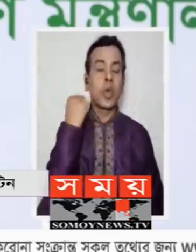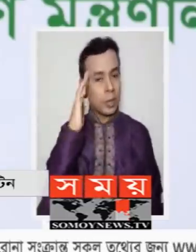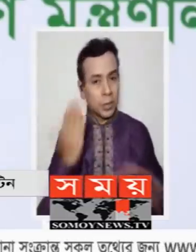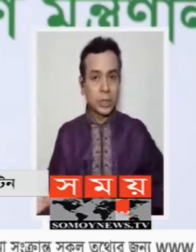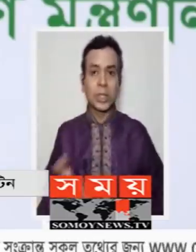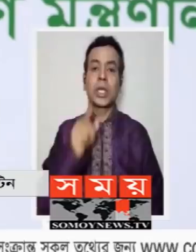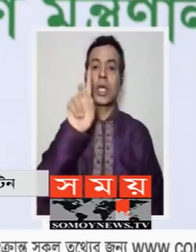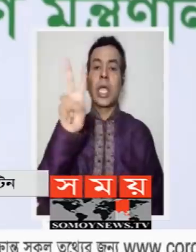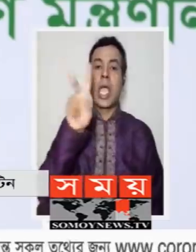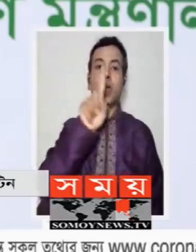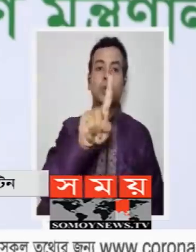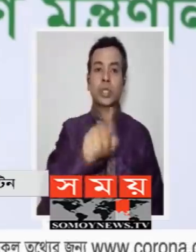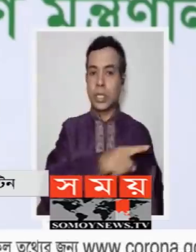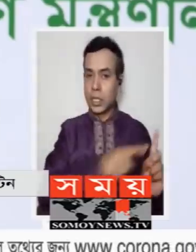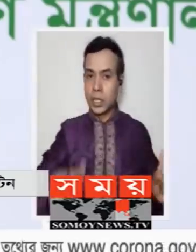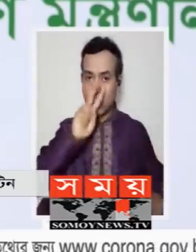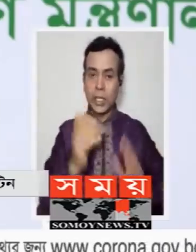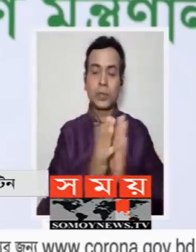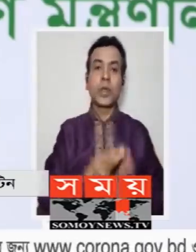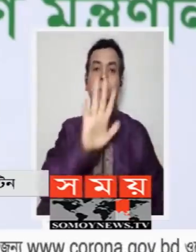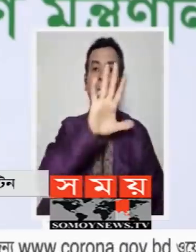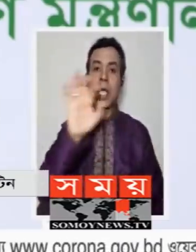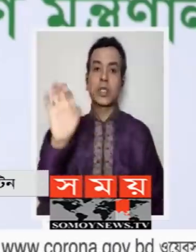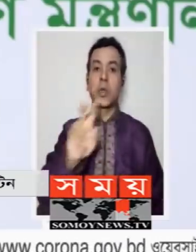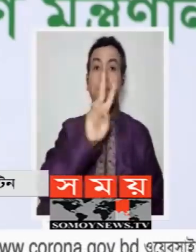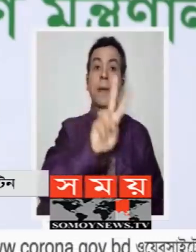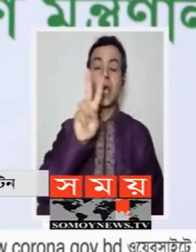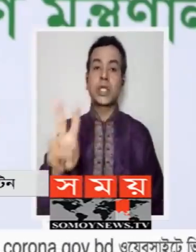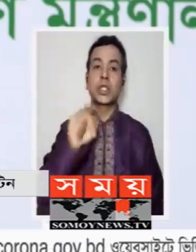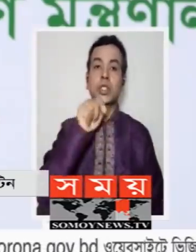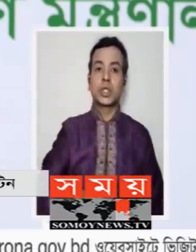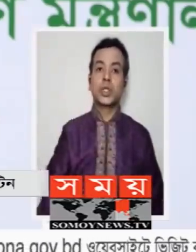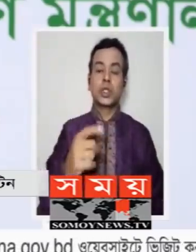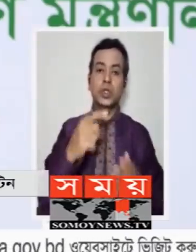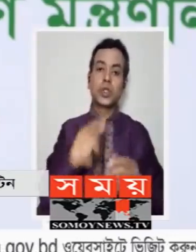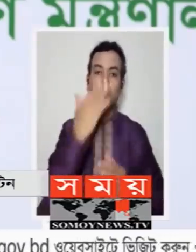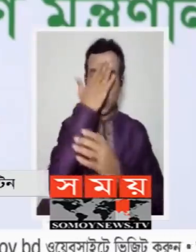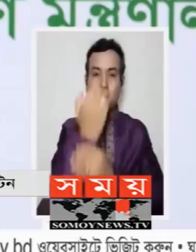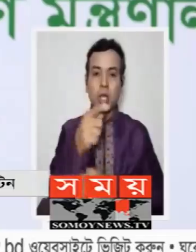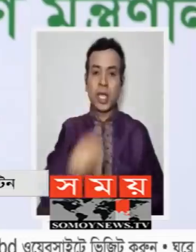এ পর্যন্ত ছাড় পেয়েছেন 2,323 জন। মোট আইসোলেশন শয্যা